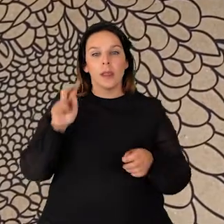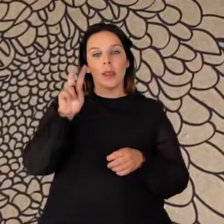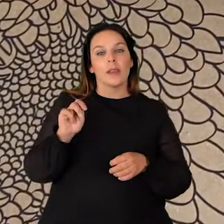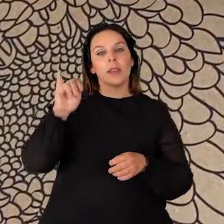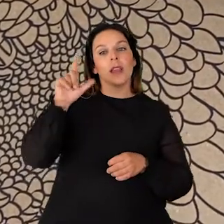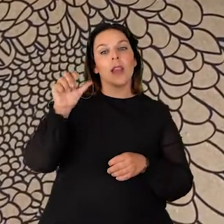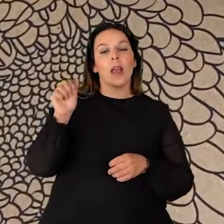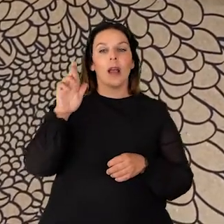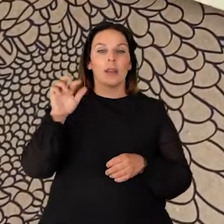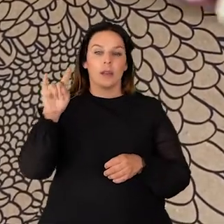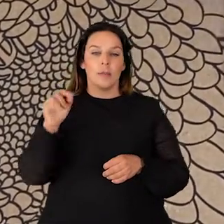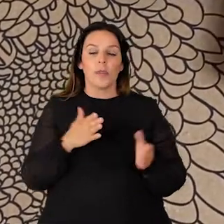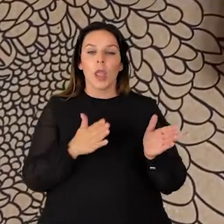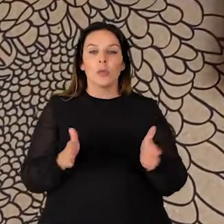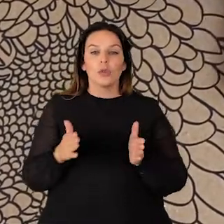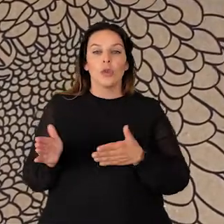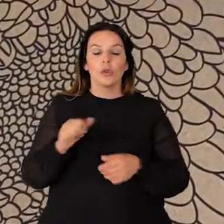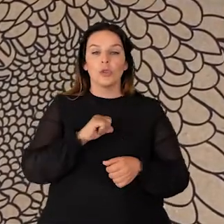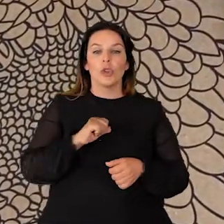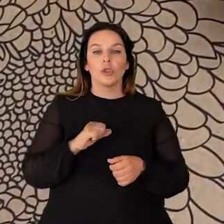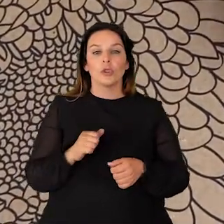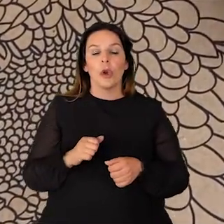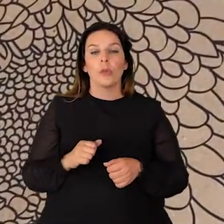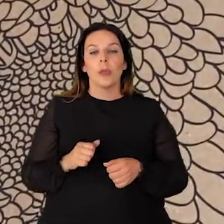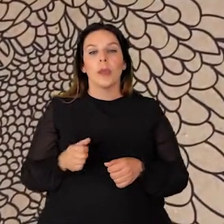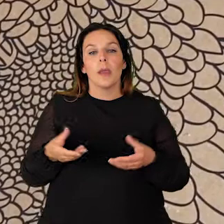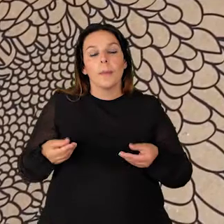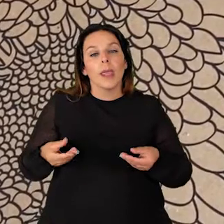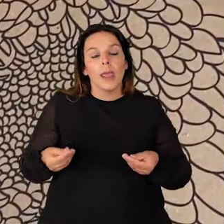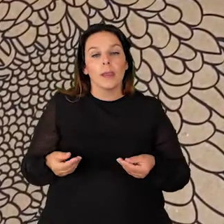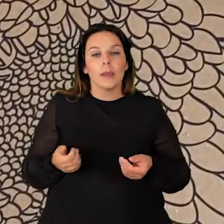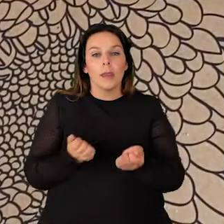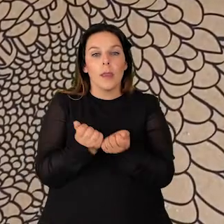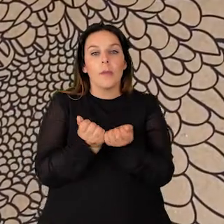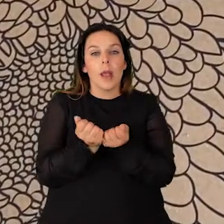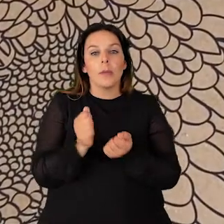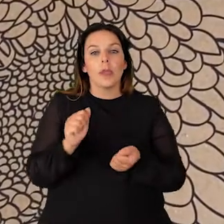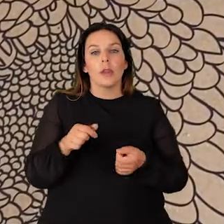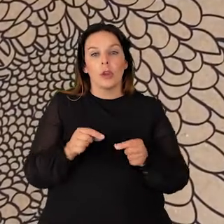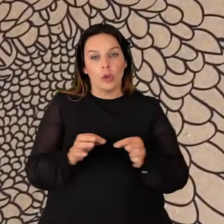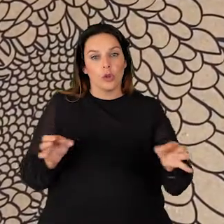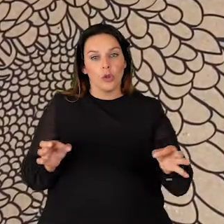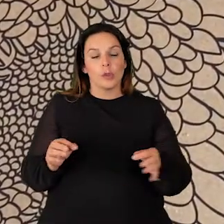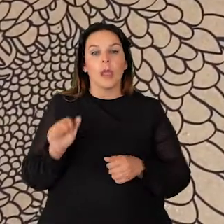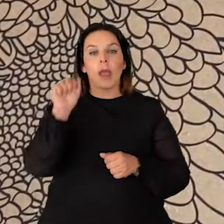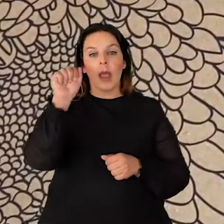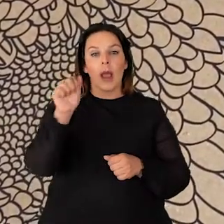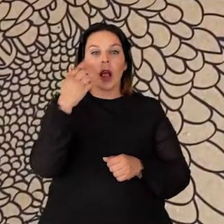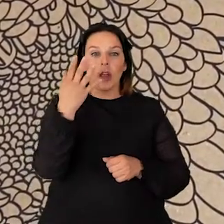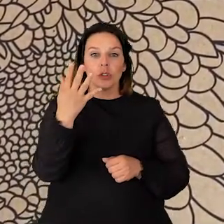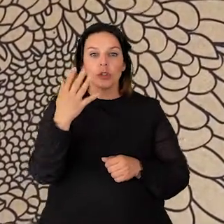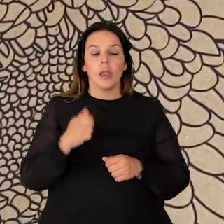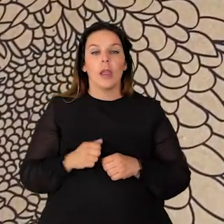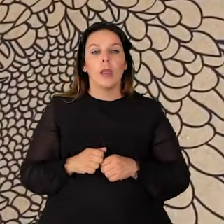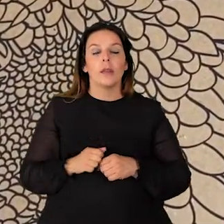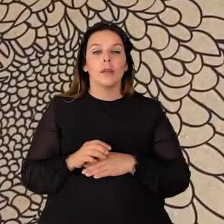sobie papier a4 tym razem mi taki jak zwykle szary chodzi się troszeczkę w